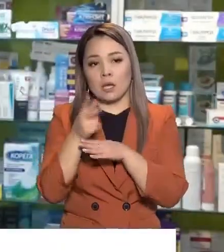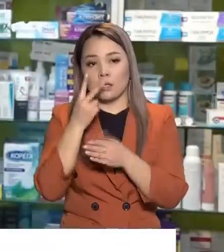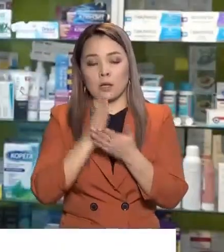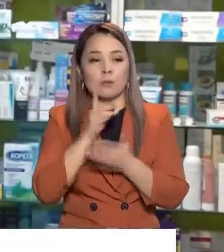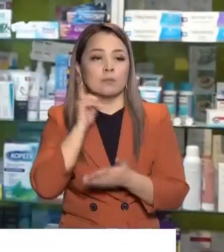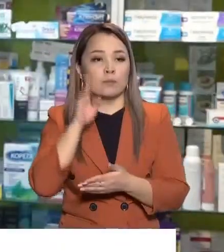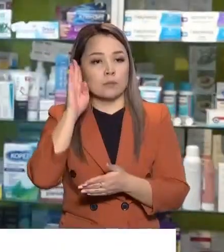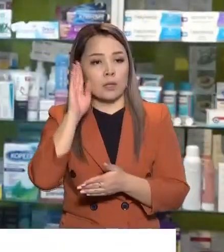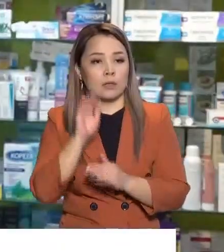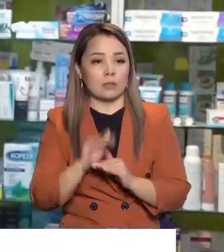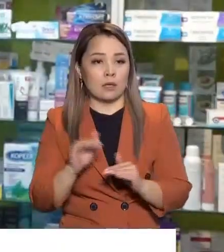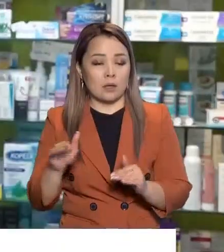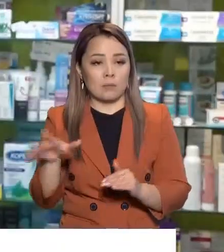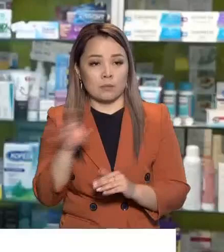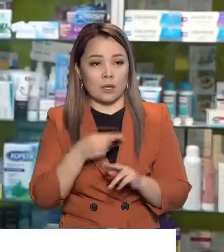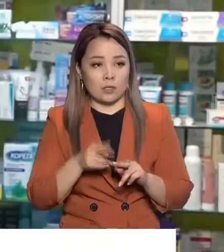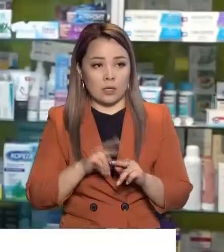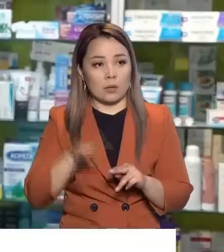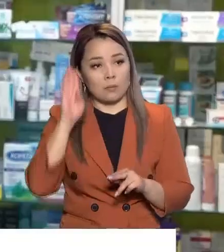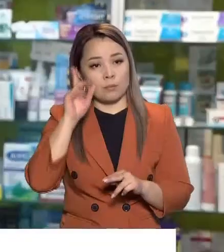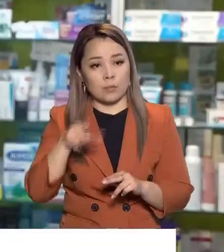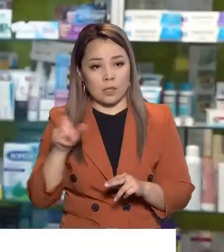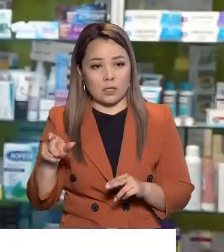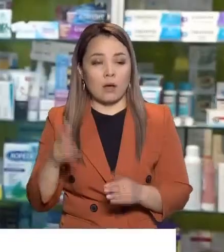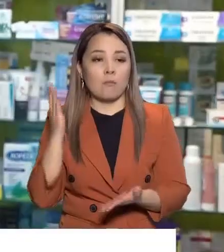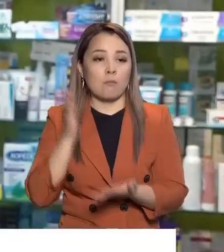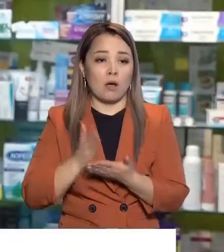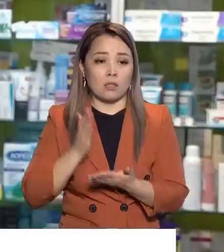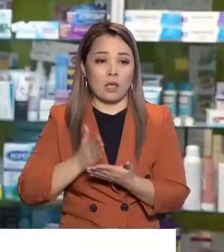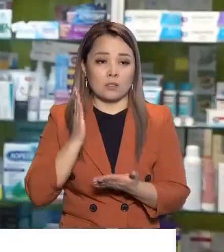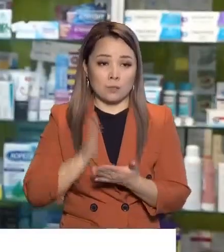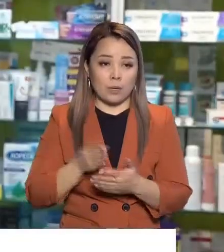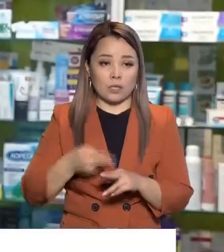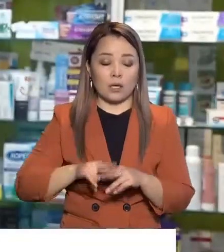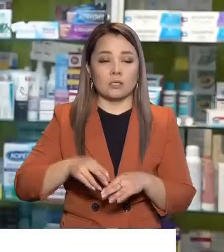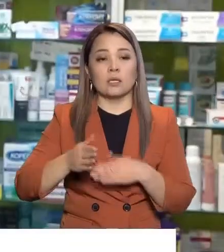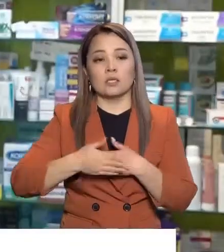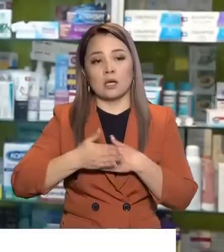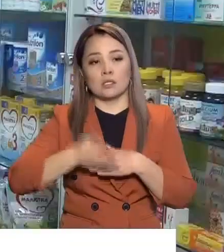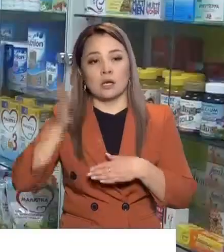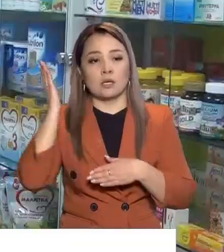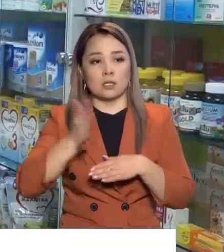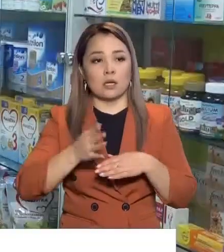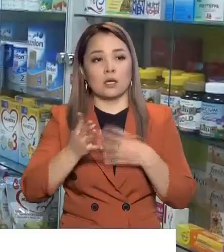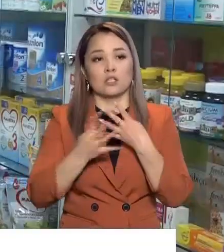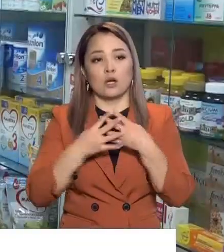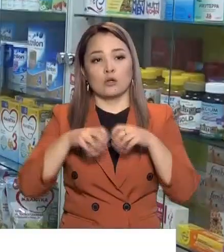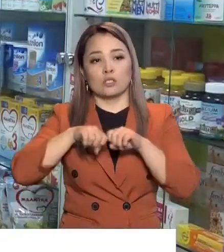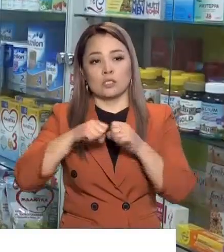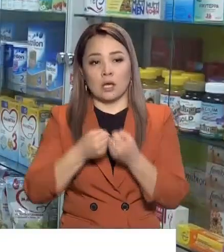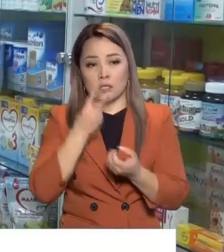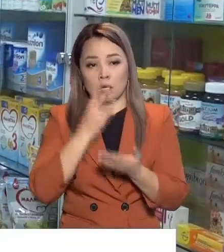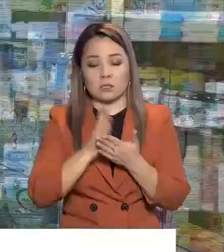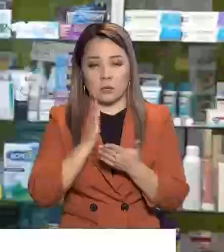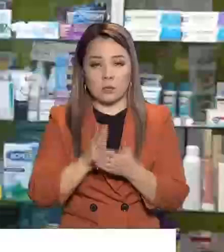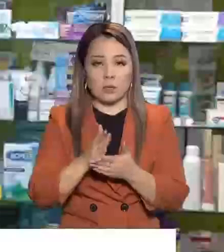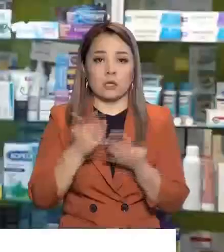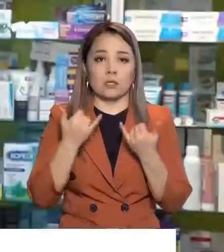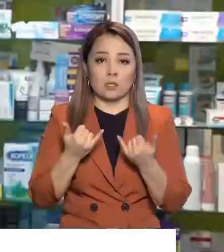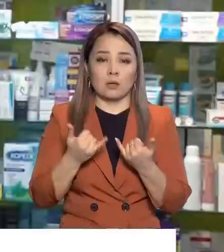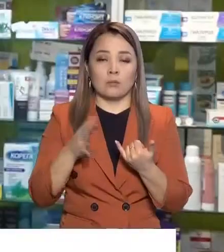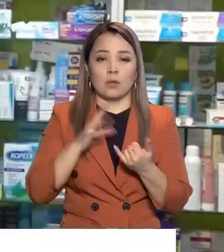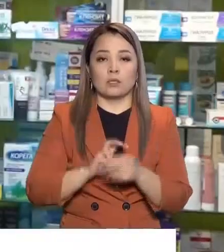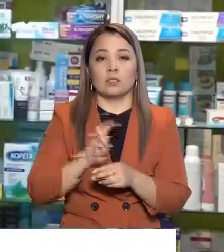жас жігіттер қолдарында балтасы бар, сөйтіп мына есікті шауып кірген, решеткіні бұзып, мына жерден